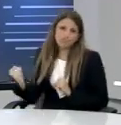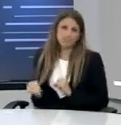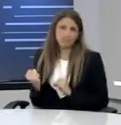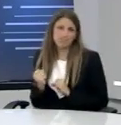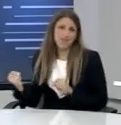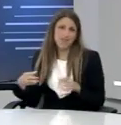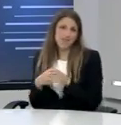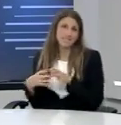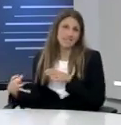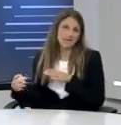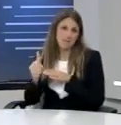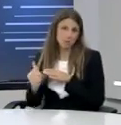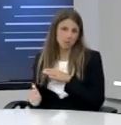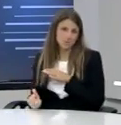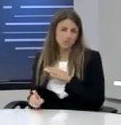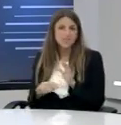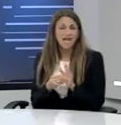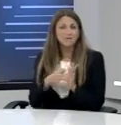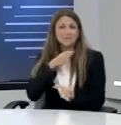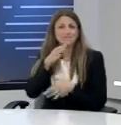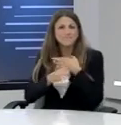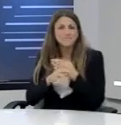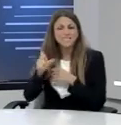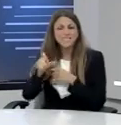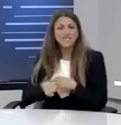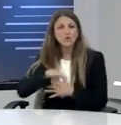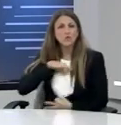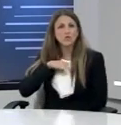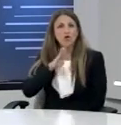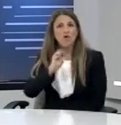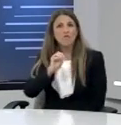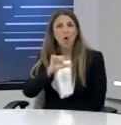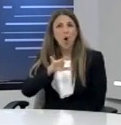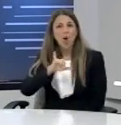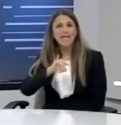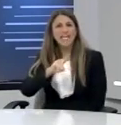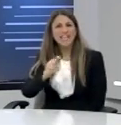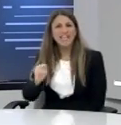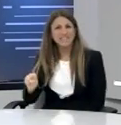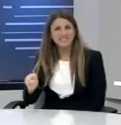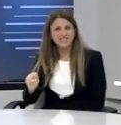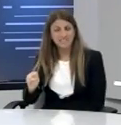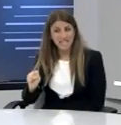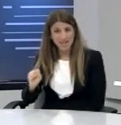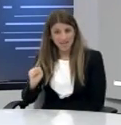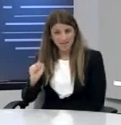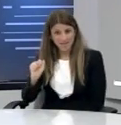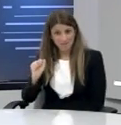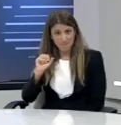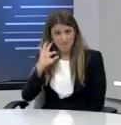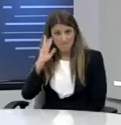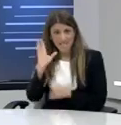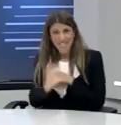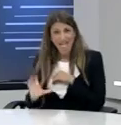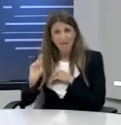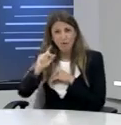Και δεν θα αναφερθώ βέβαια στον αγαπημένο μου κύριο Βορύδη, ο οποίος καταγγέλθηκε χθες ακόμα και από τον Ευρωβουλευτή